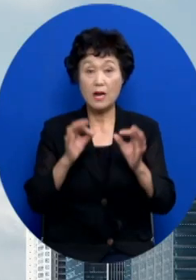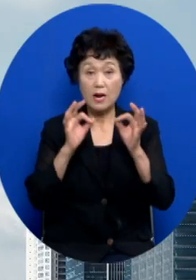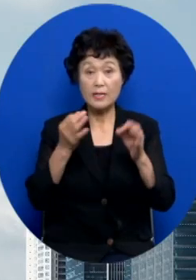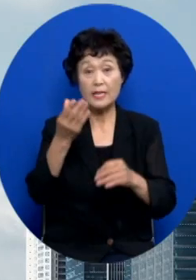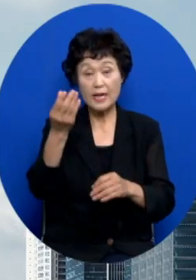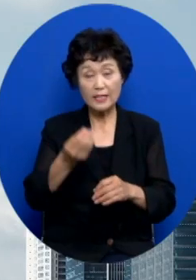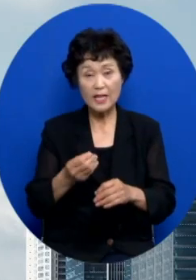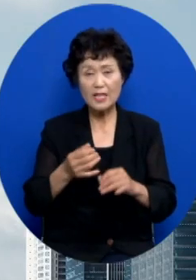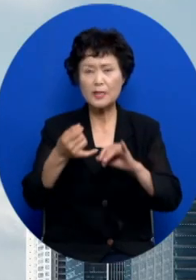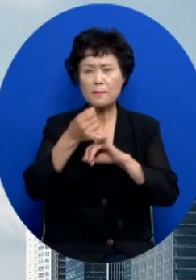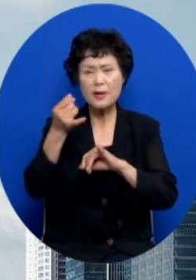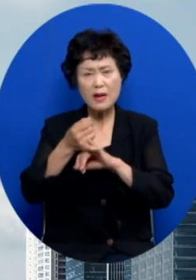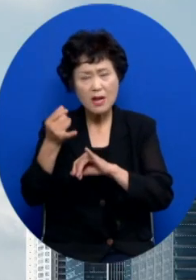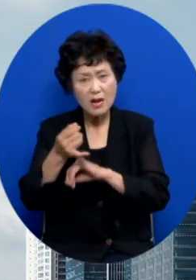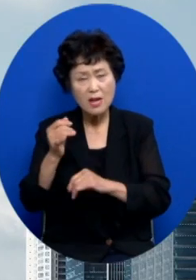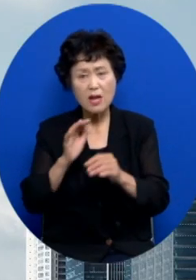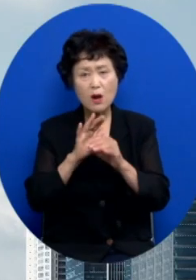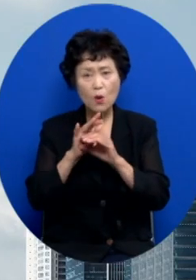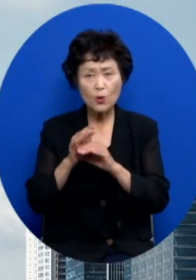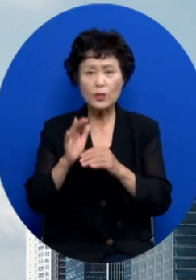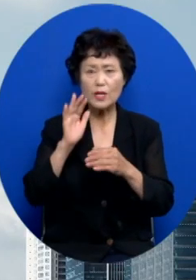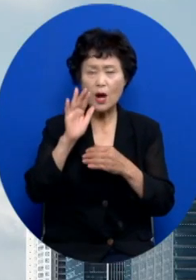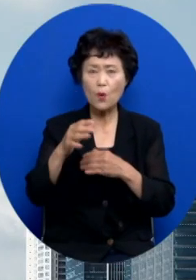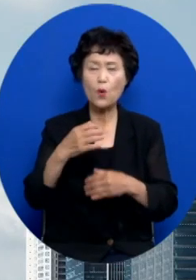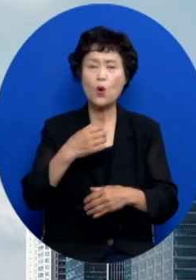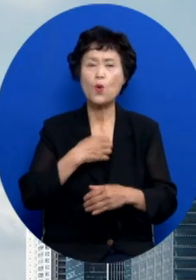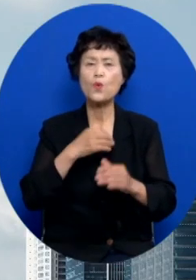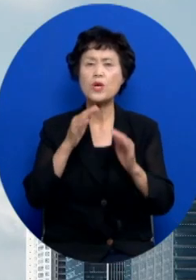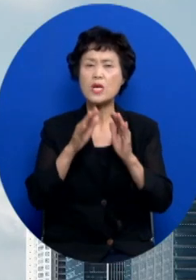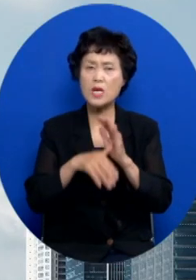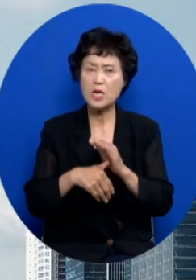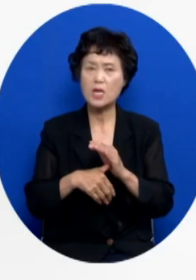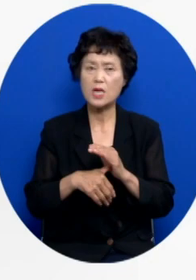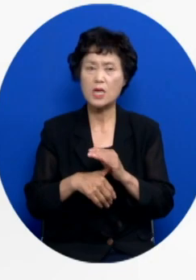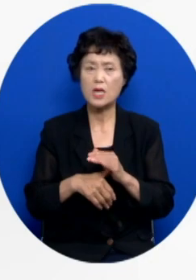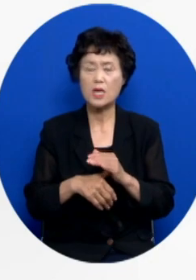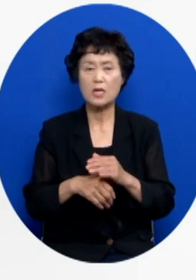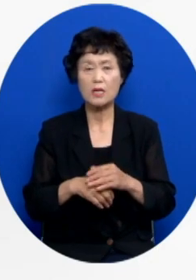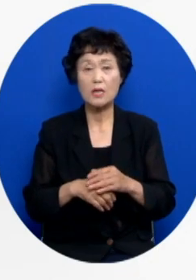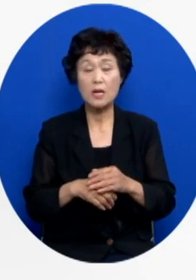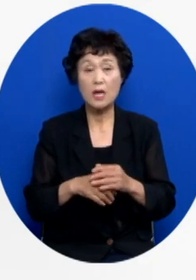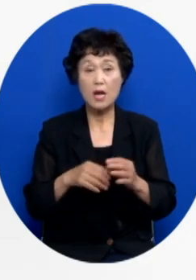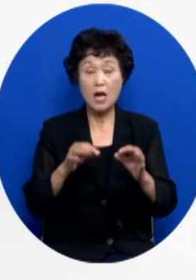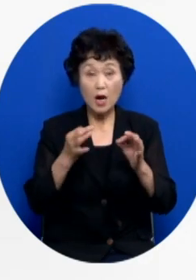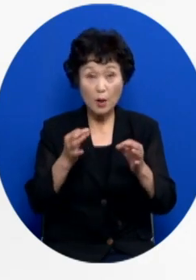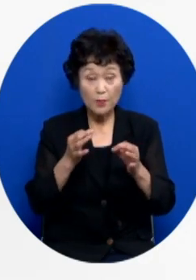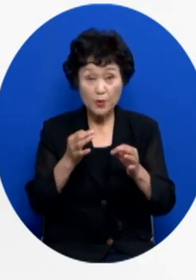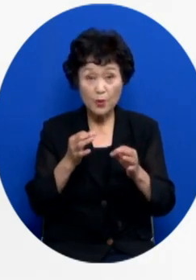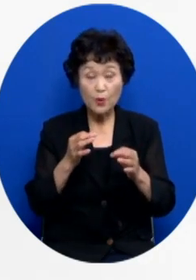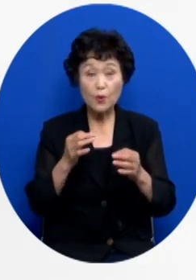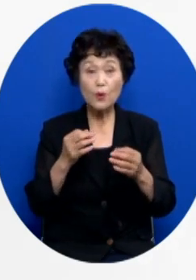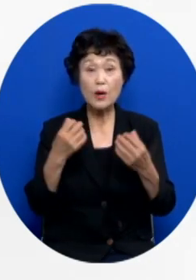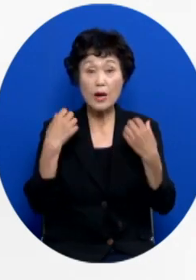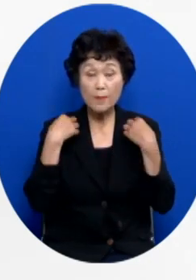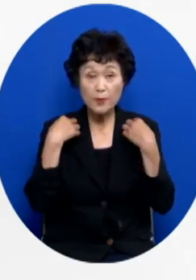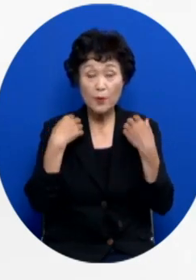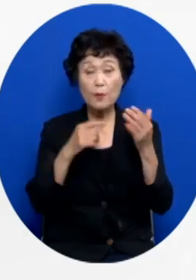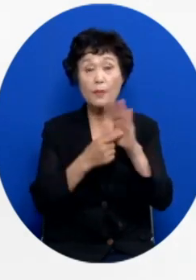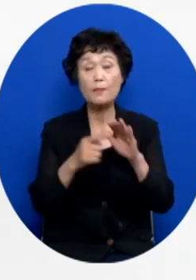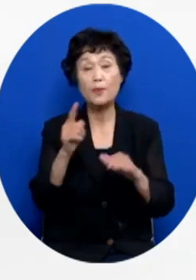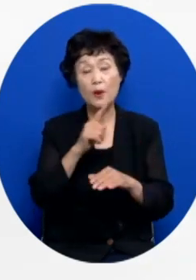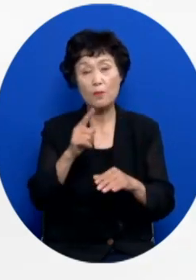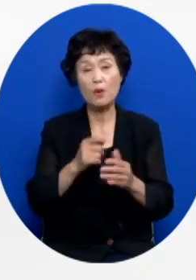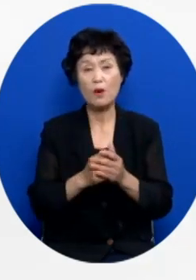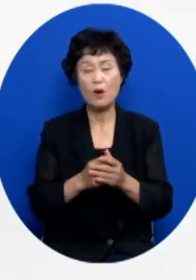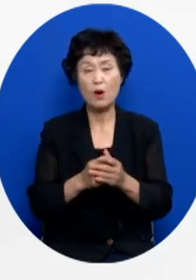은행 대출 연체율이 코로나19 위기 당시 수준까지 올라갔습니다. 금융감독원에 따르면 올해 4월 말 기준 국내